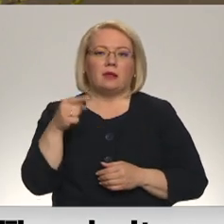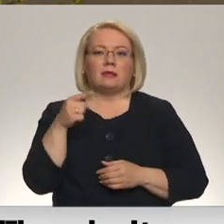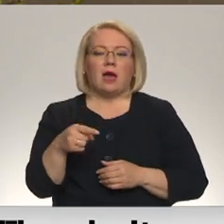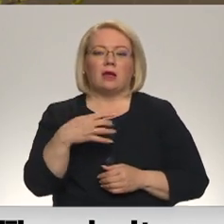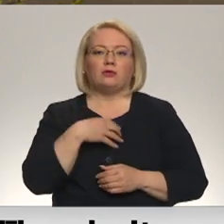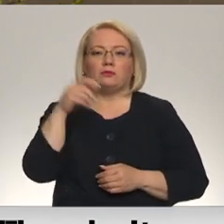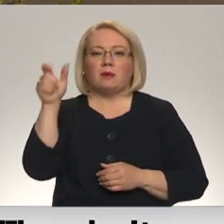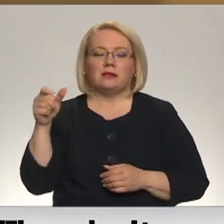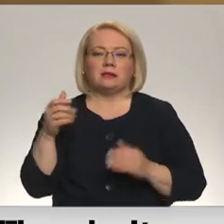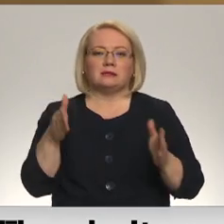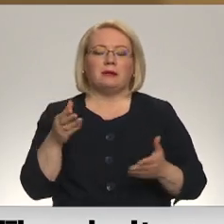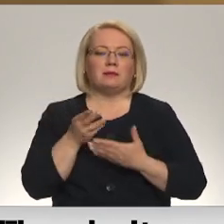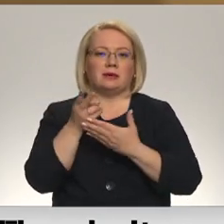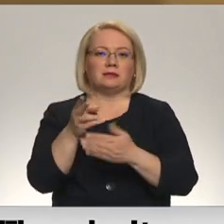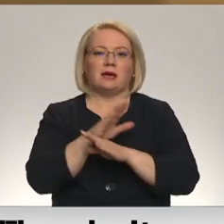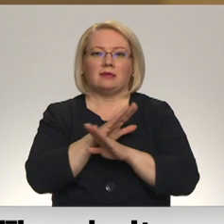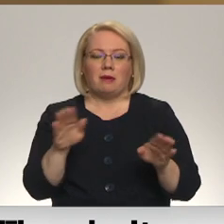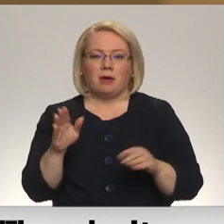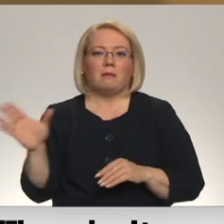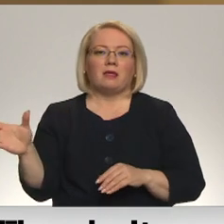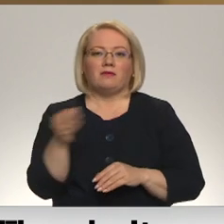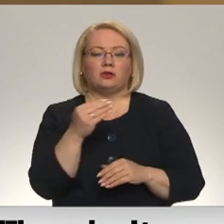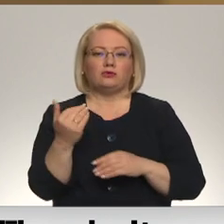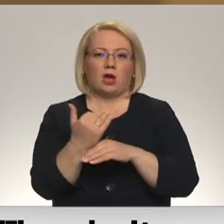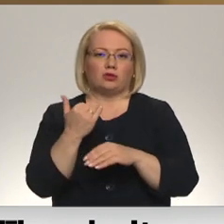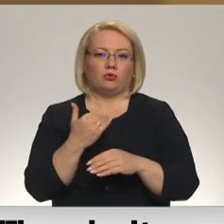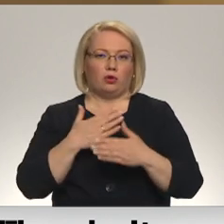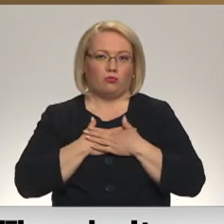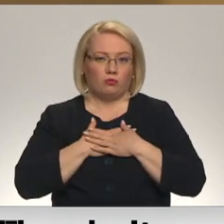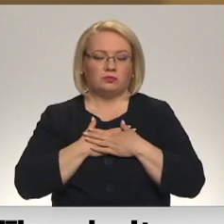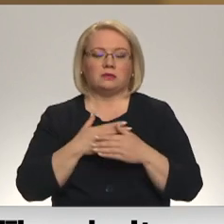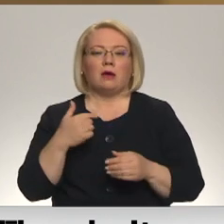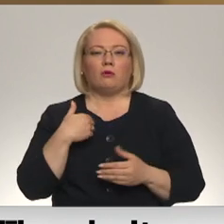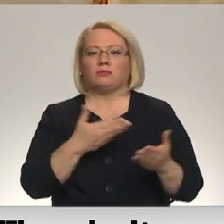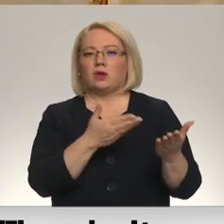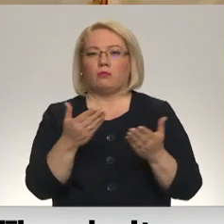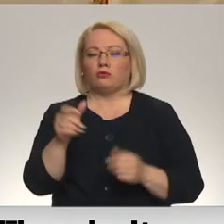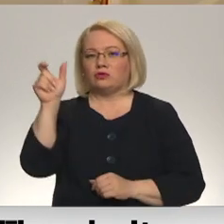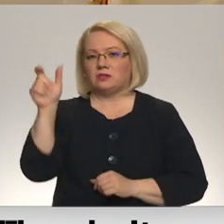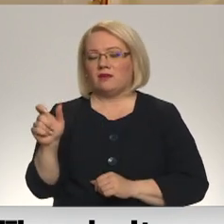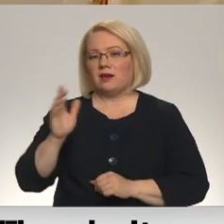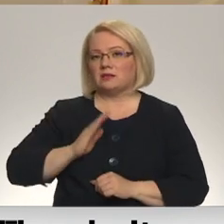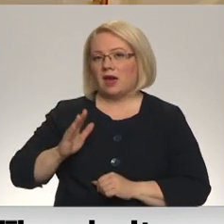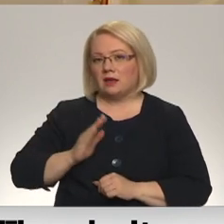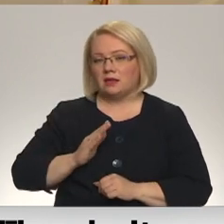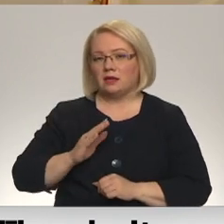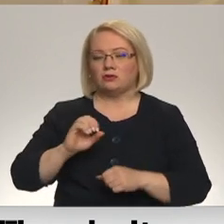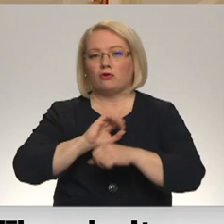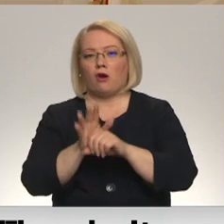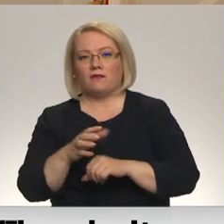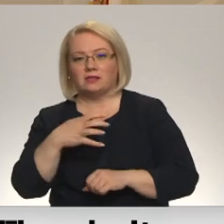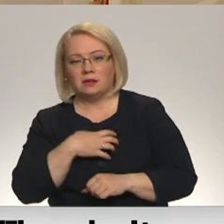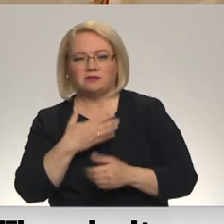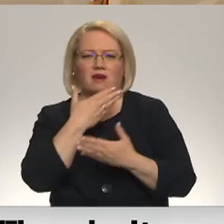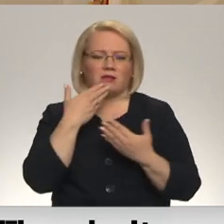pacientes nehospitalizēja, bet visas novirzīja pie mums. Mums jebkurš pacients ir gaidīts ar vai bez Covid